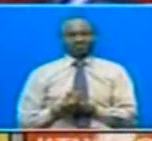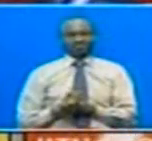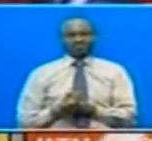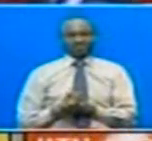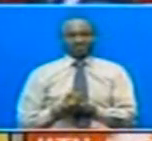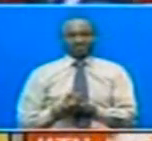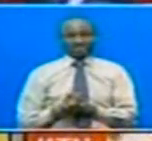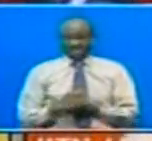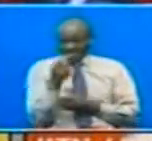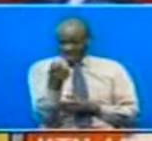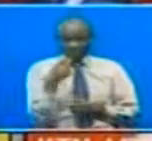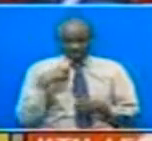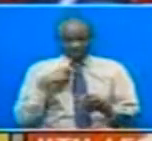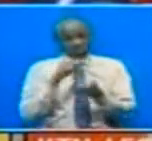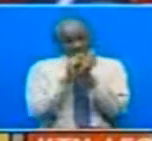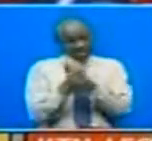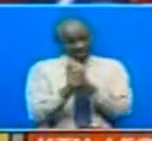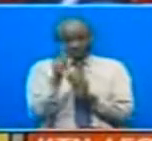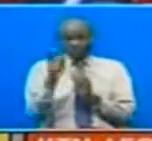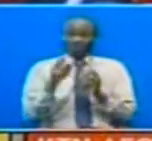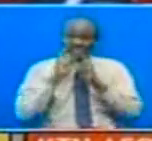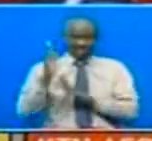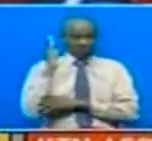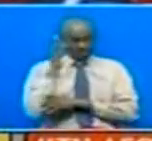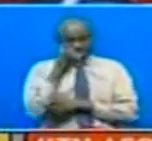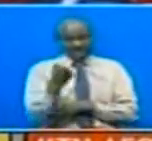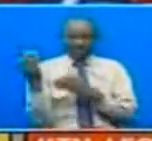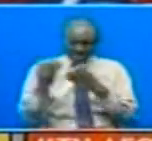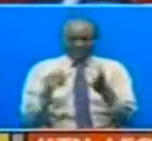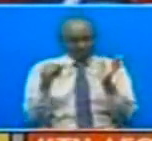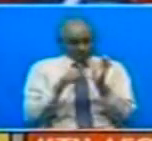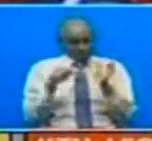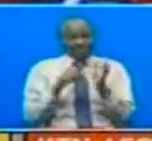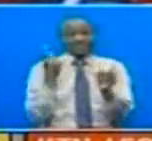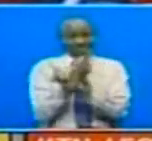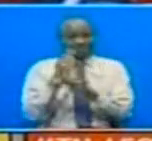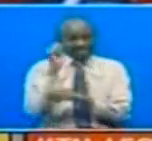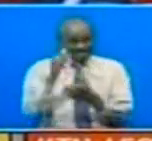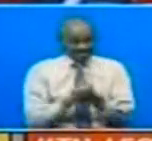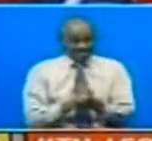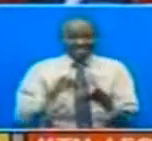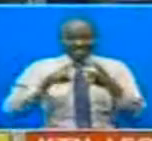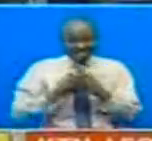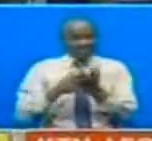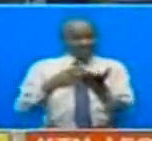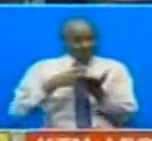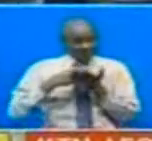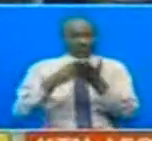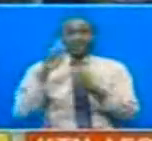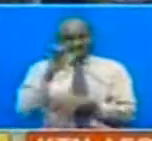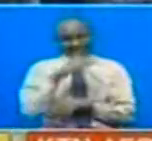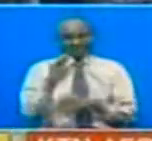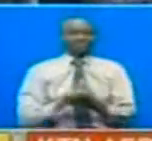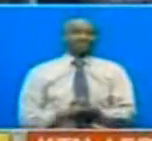Siku chache baada ya mswada wa marekebisho kwenye sheria za usalama kuzua mijadala mikali miongoni mwa Wakenya ulipoanza kujadiliwa bungeni.